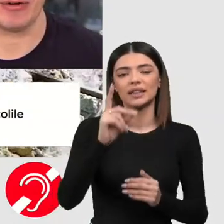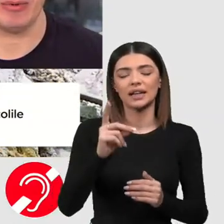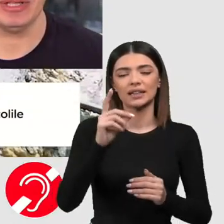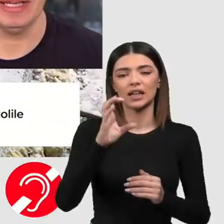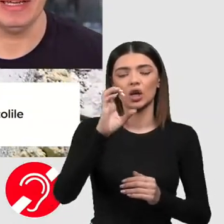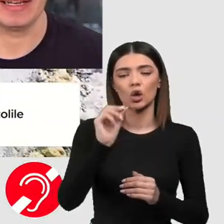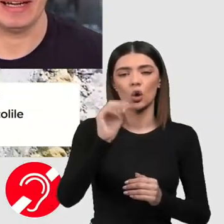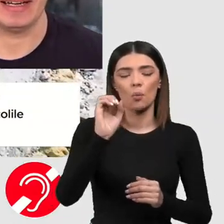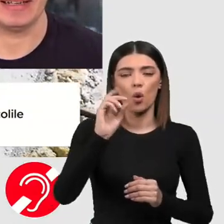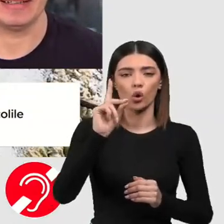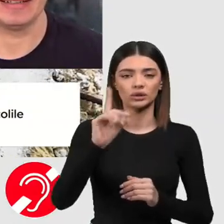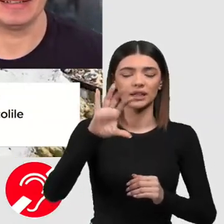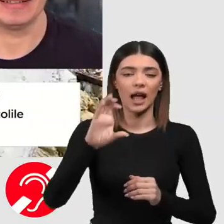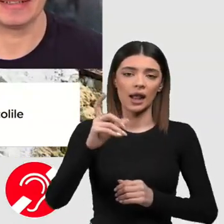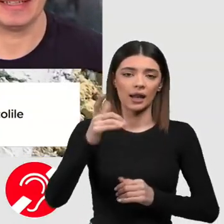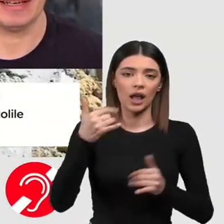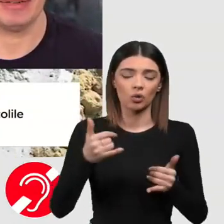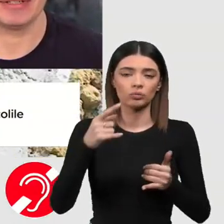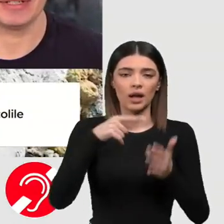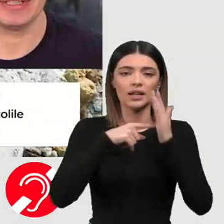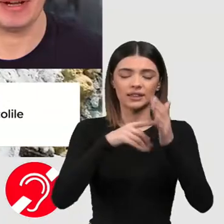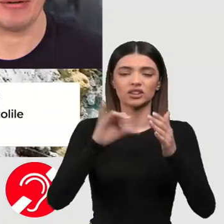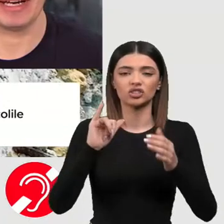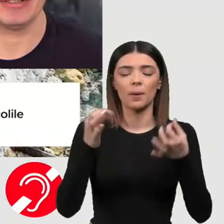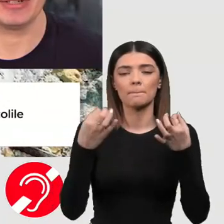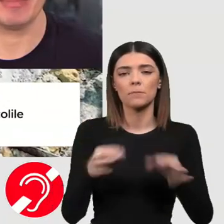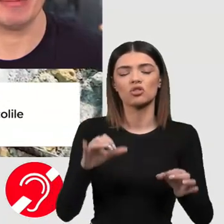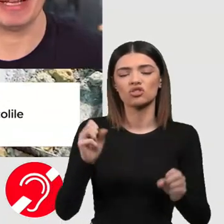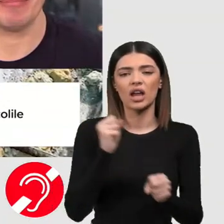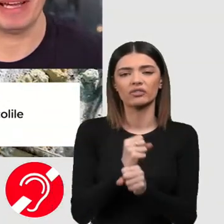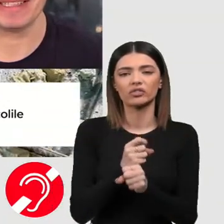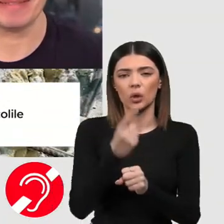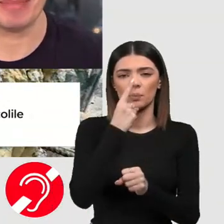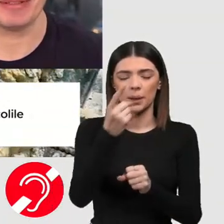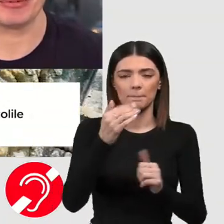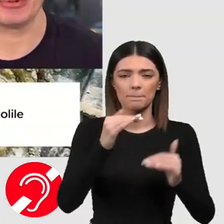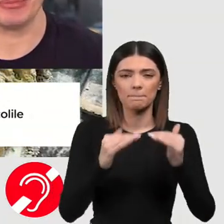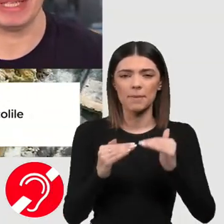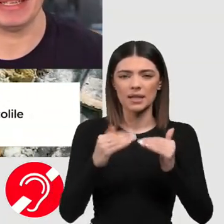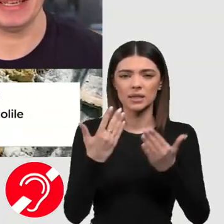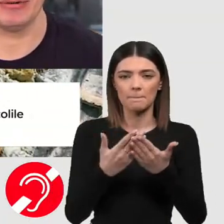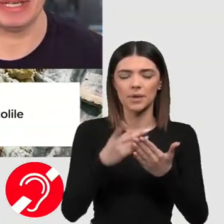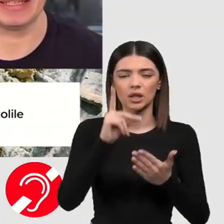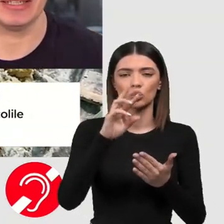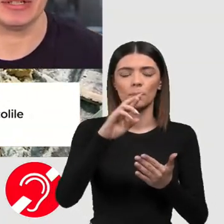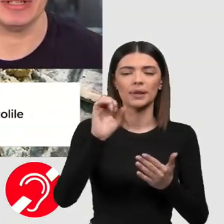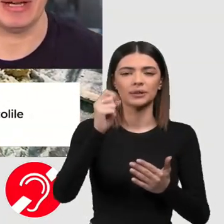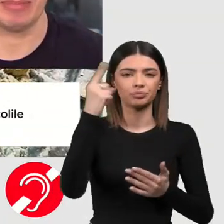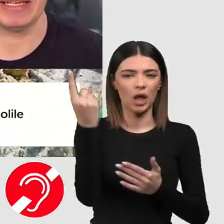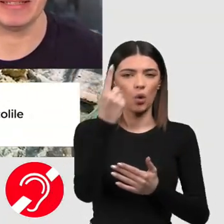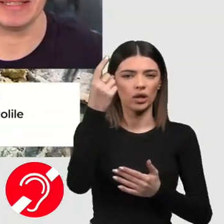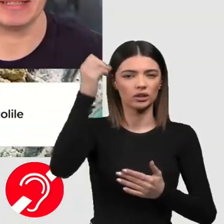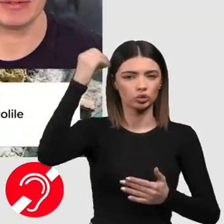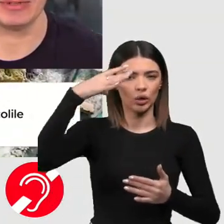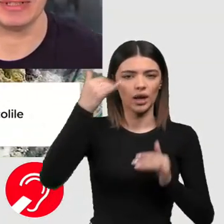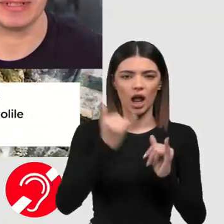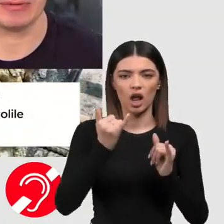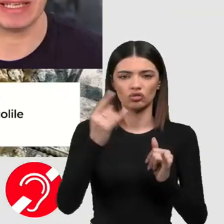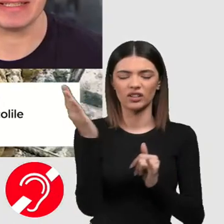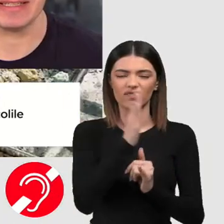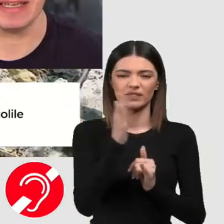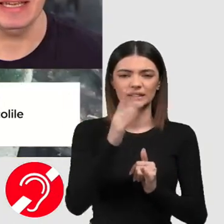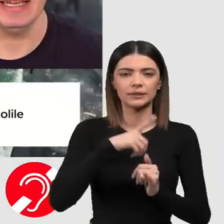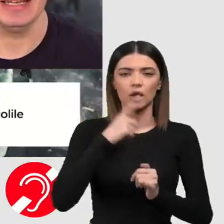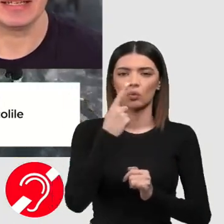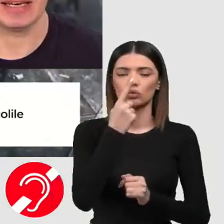marca Cobod, ca de altfel și au creat și primele baze pentru turbine eoliene. Deci aplicațiile sunt destul